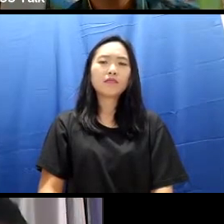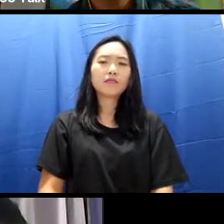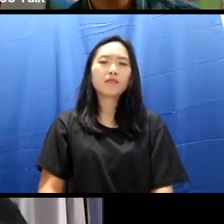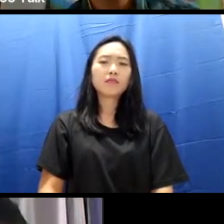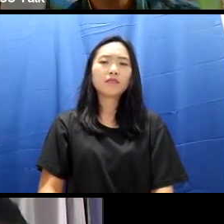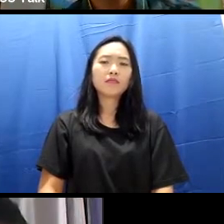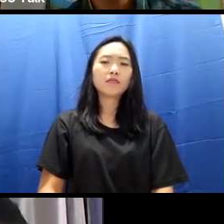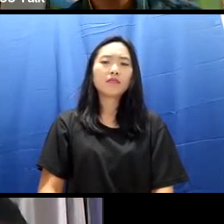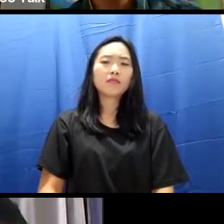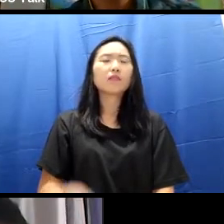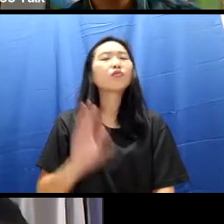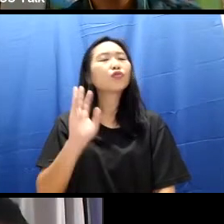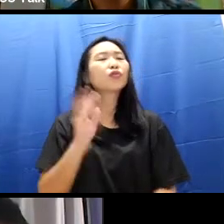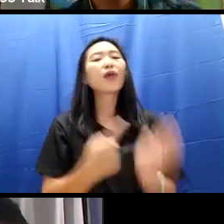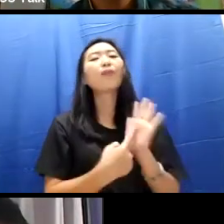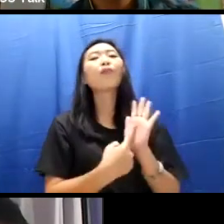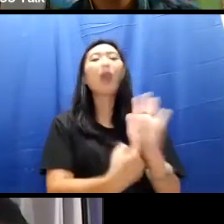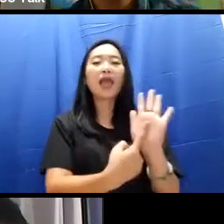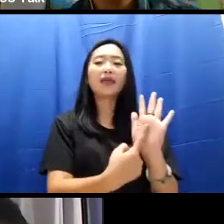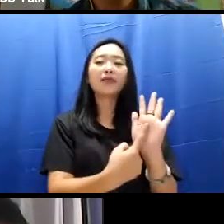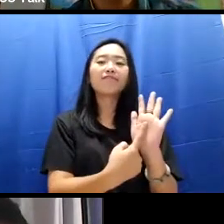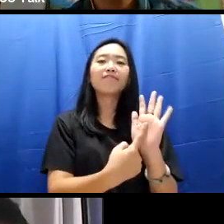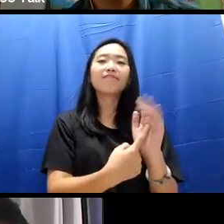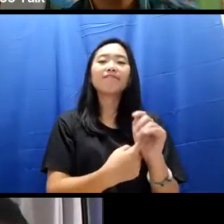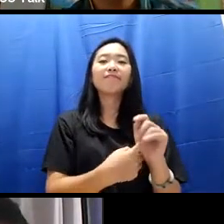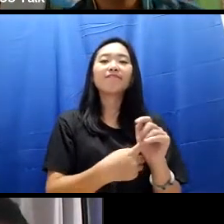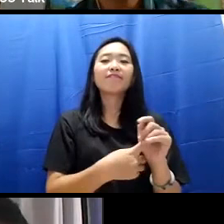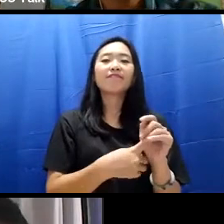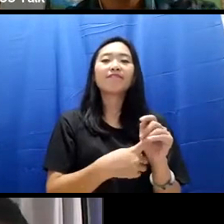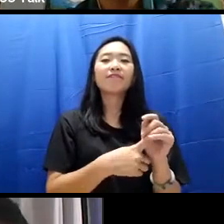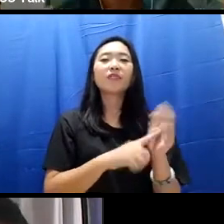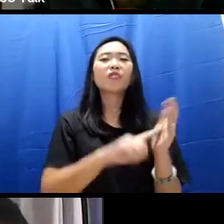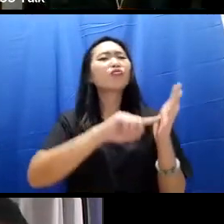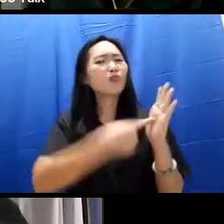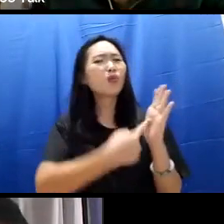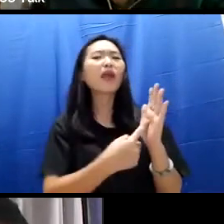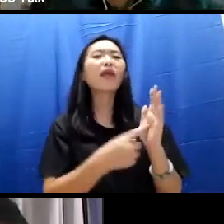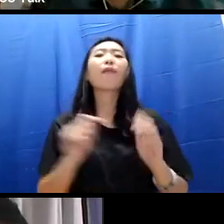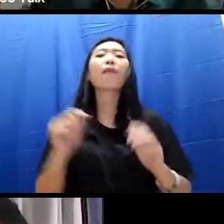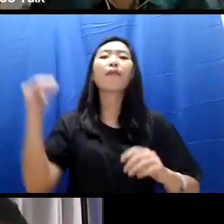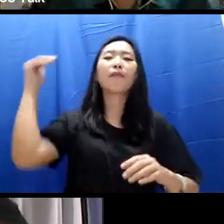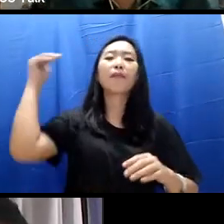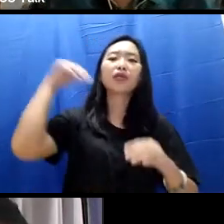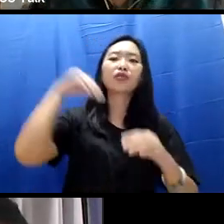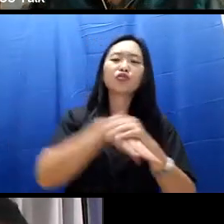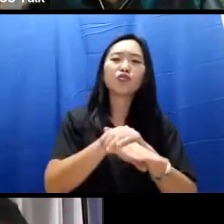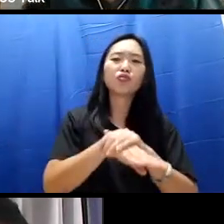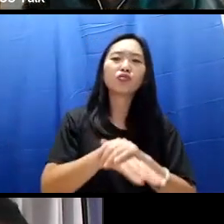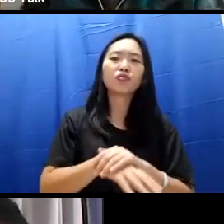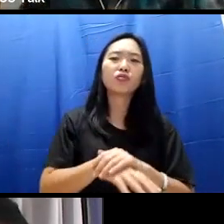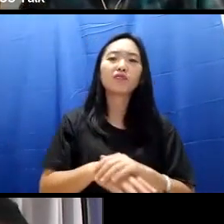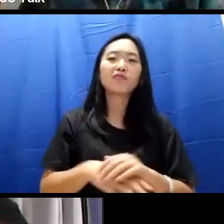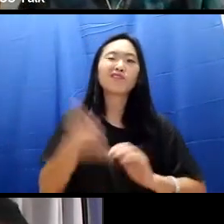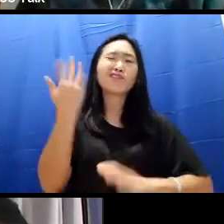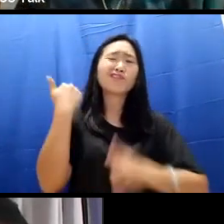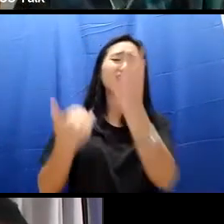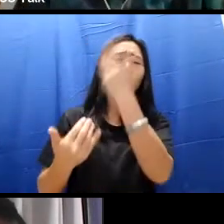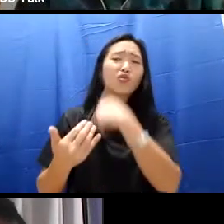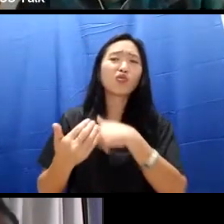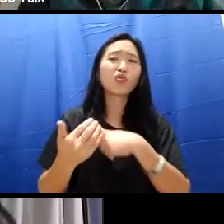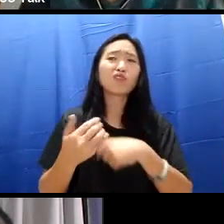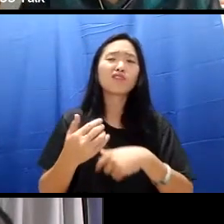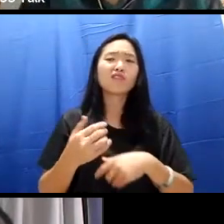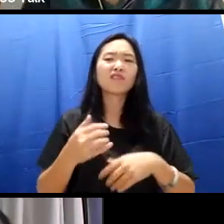apa masuk ya. Imbang aja mungkin antara dosen-dosen yang bercandanya. Kalau dulu kan bercanda saja udah seksis gitu misalnya